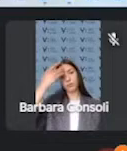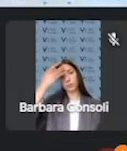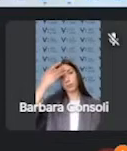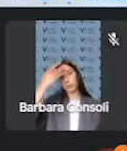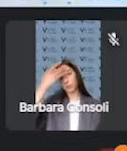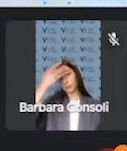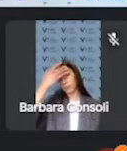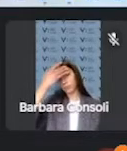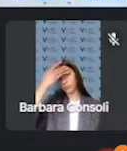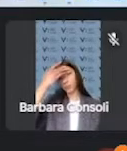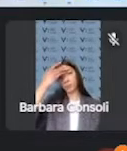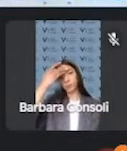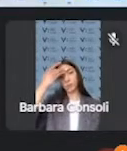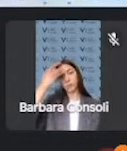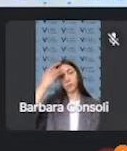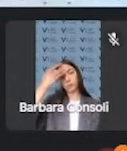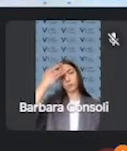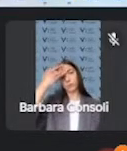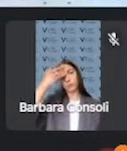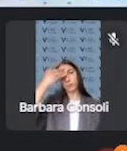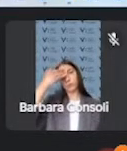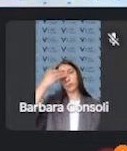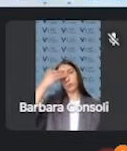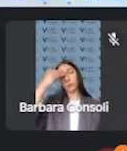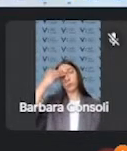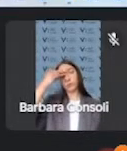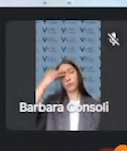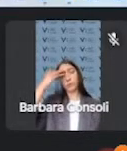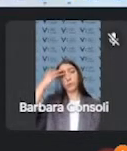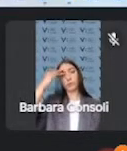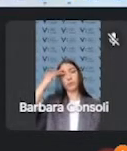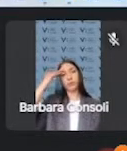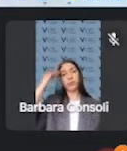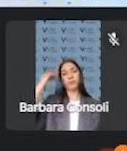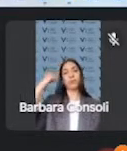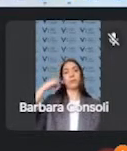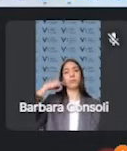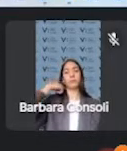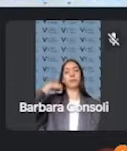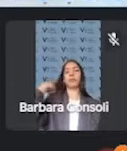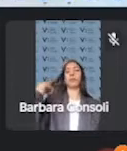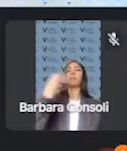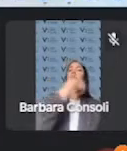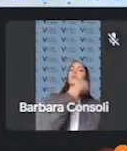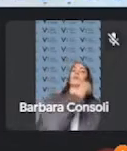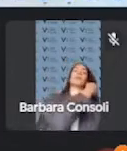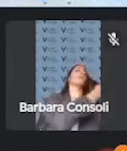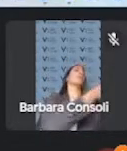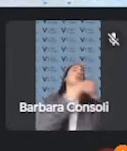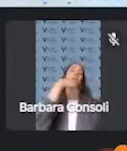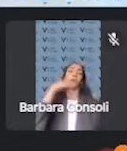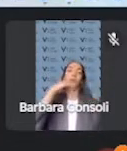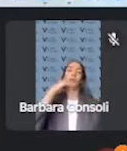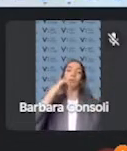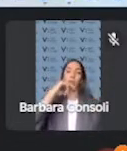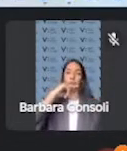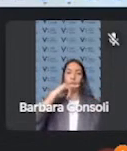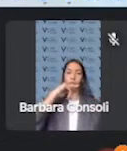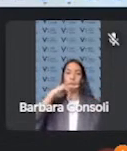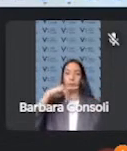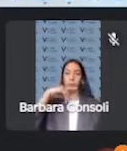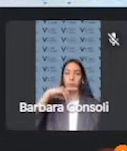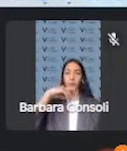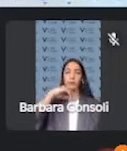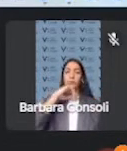è una delle possibilità, e andrete e ovviamente potrete sostenere alcuni esami, una serie di